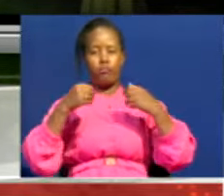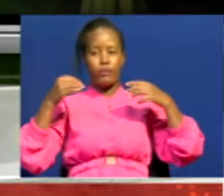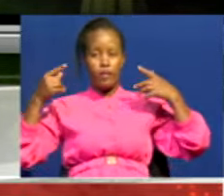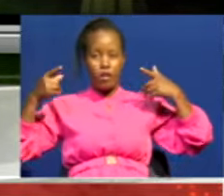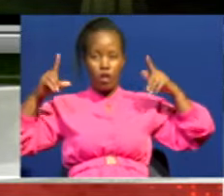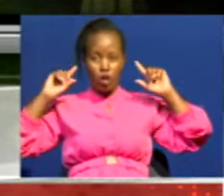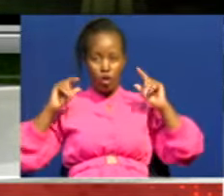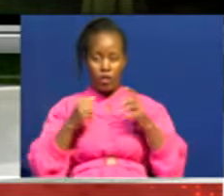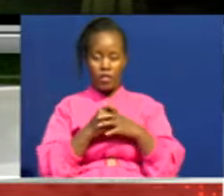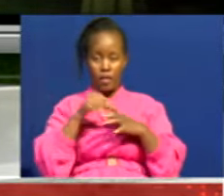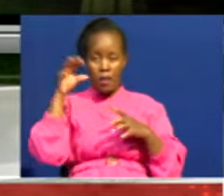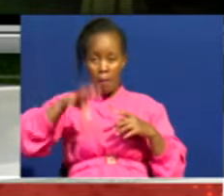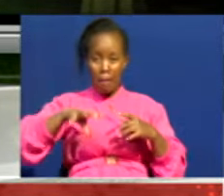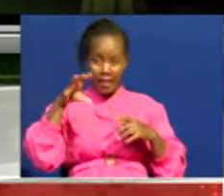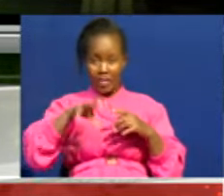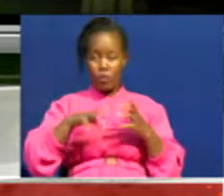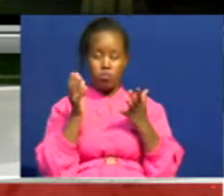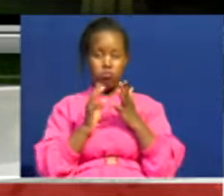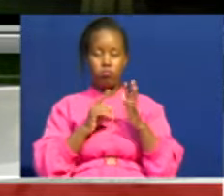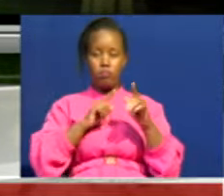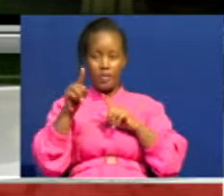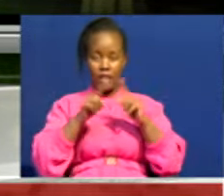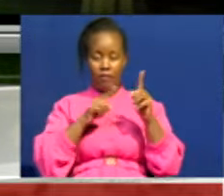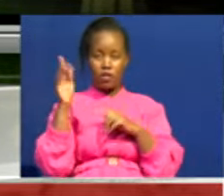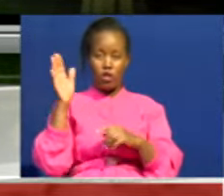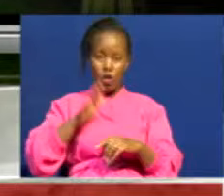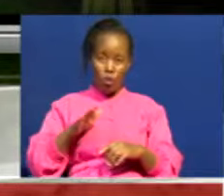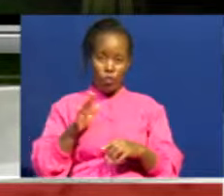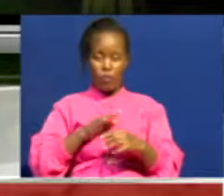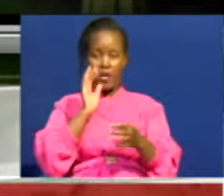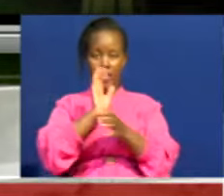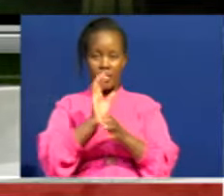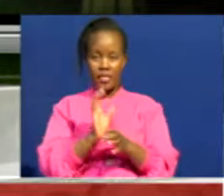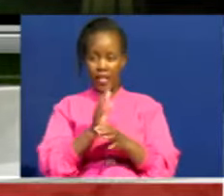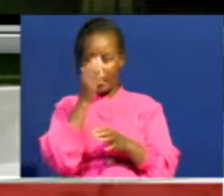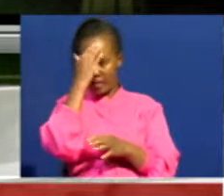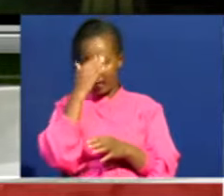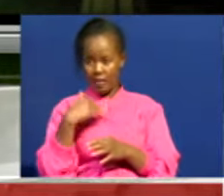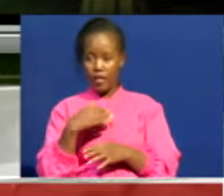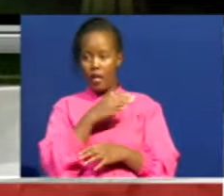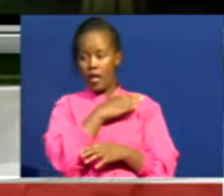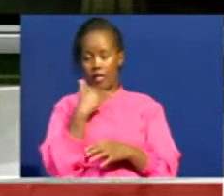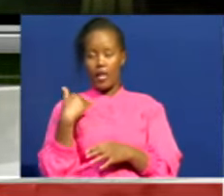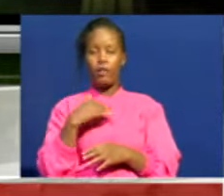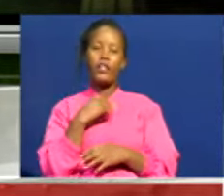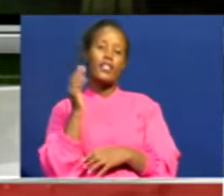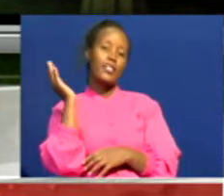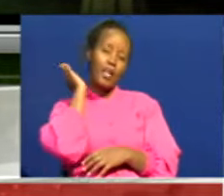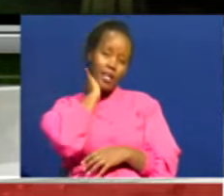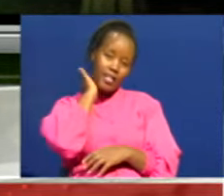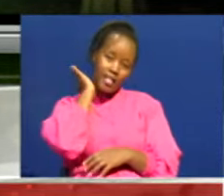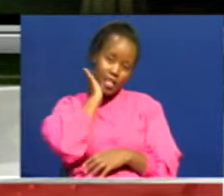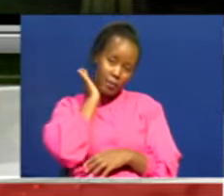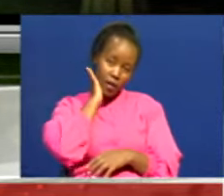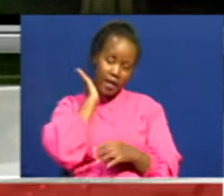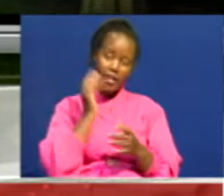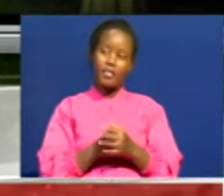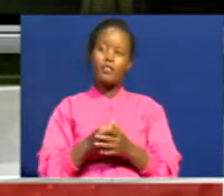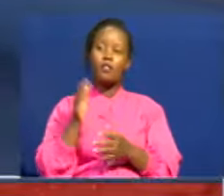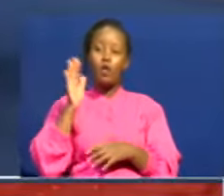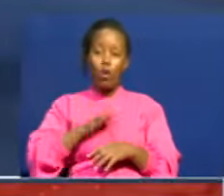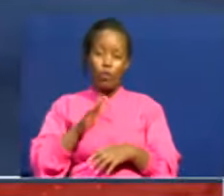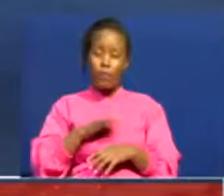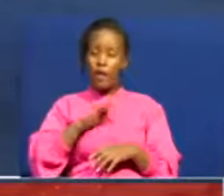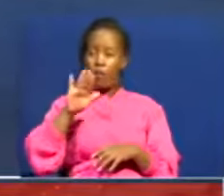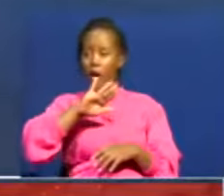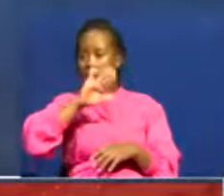ilikuwa inasafirisha wanawake kutoka kanisa la Kikatoliki la St. Monica Gaiteri Diocese ya Murang'a. Wanawake hao walikuwa wakirejea